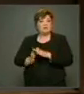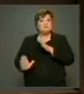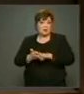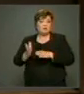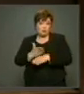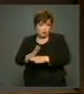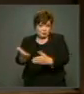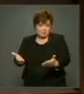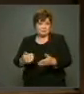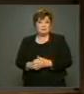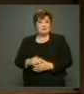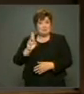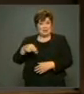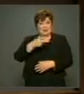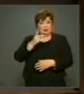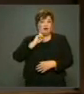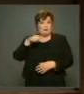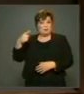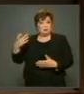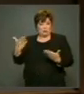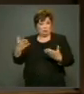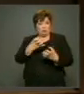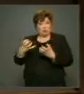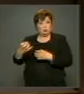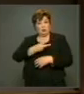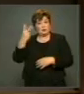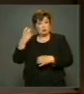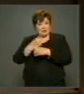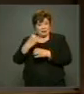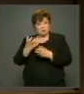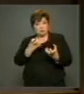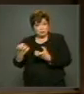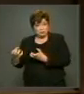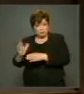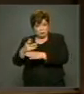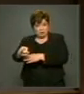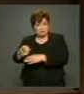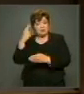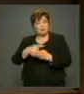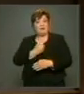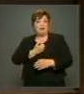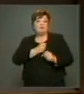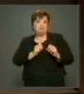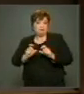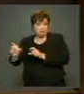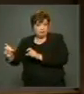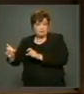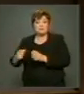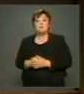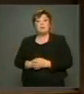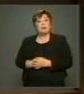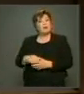Puuttuvat 2000 kilometriä vuosittain lisää korjausvelkaa. Onko